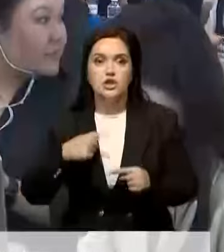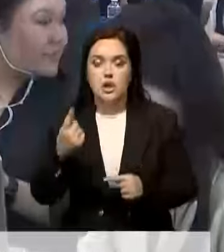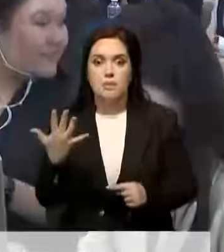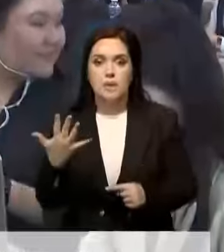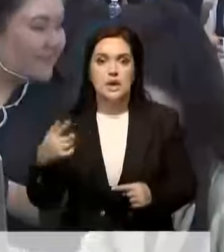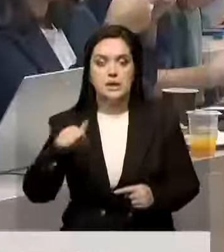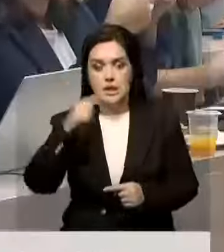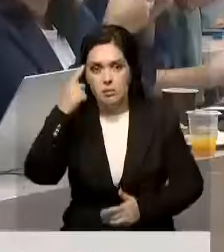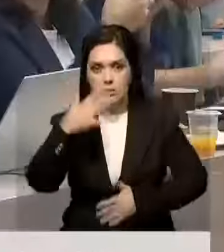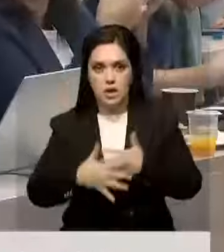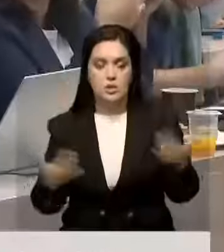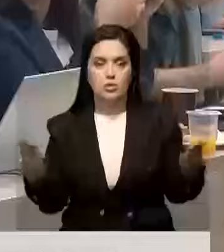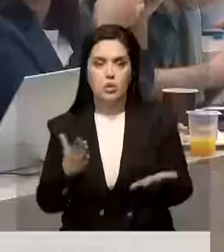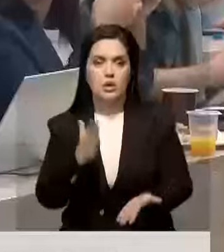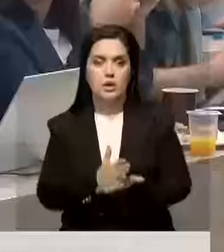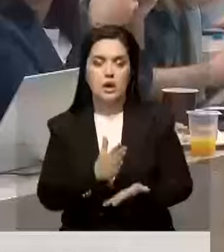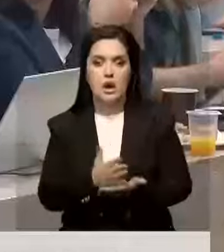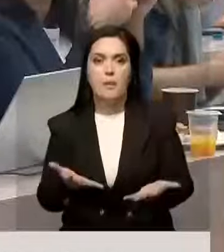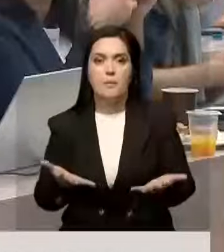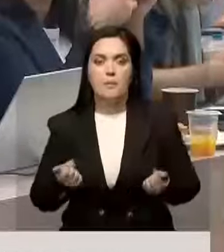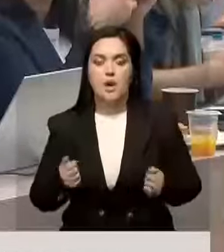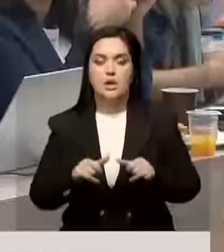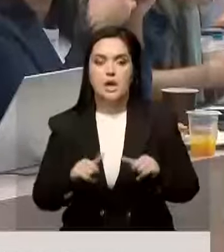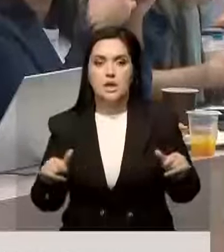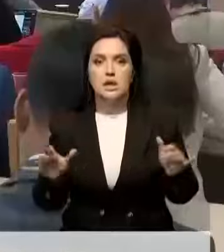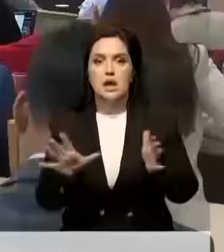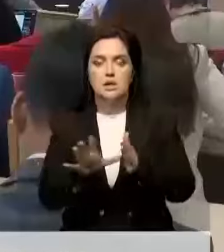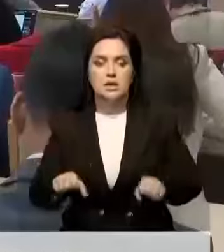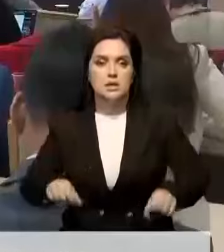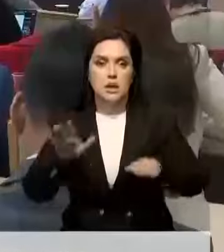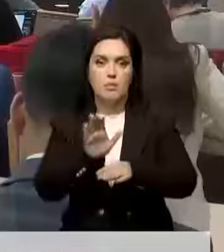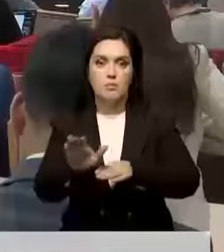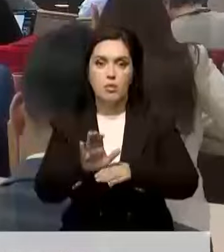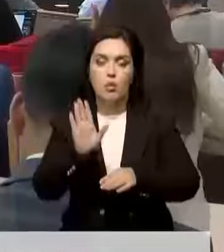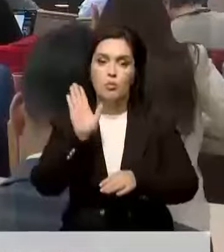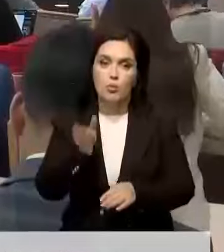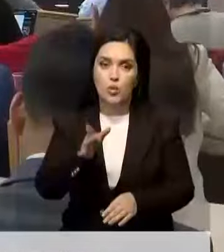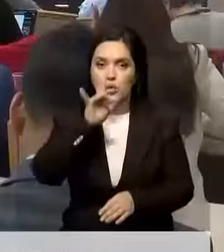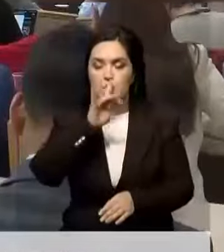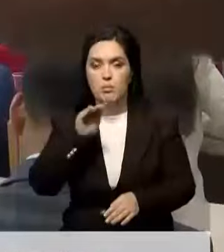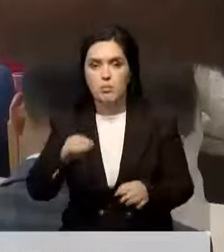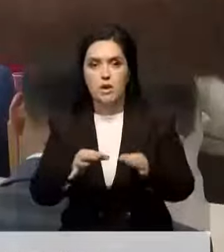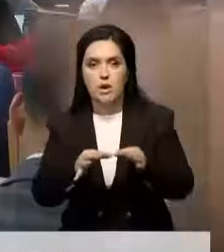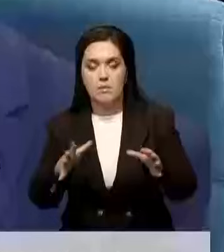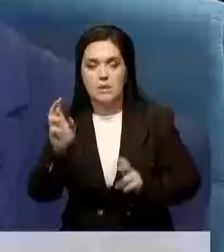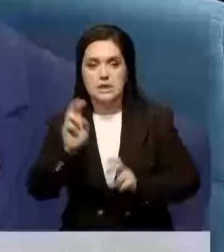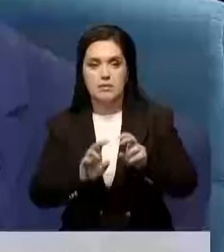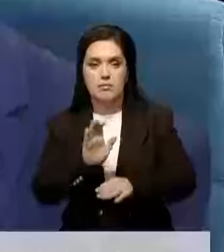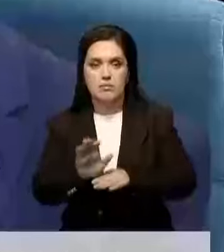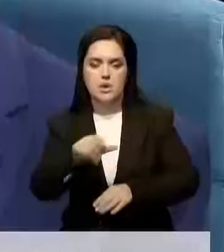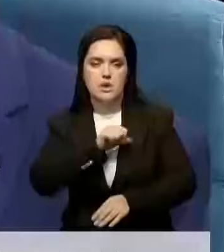станет понятно, какое направление получит развитие энергетической сферы. Быть ли мирному атому, казахстанцы решат сами.